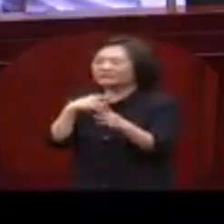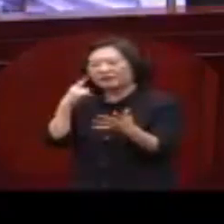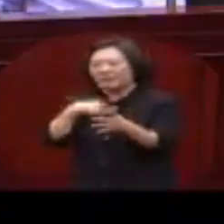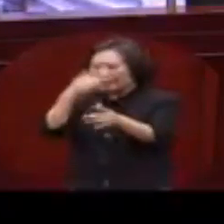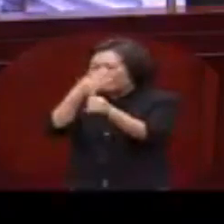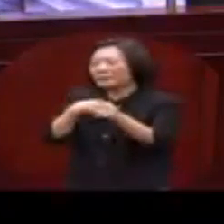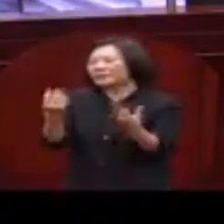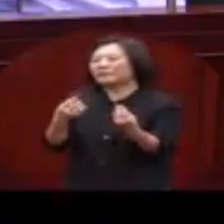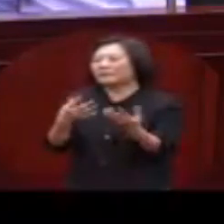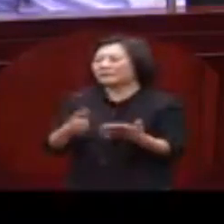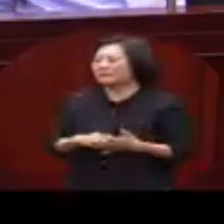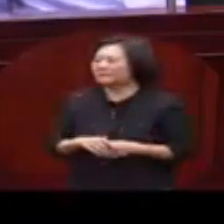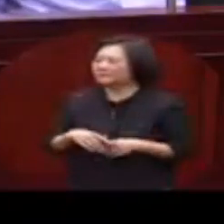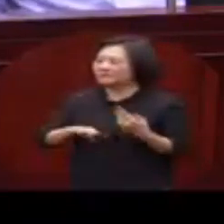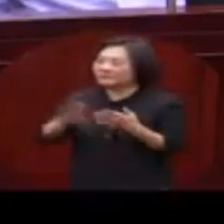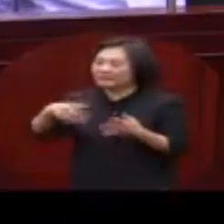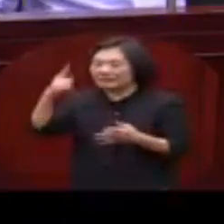智慧城市这五个是这样的，